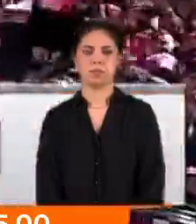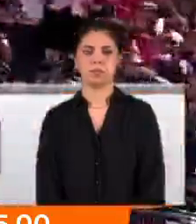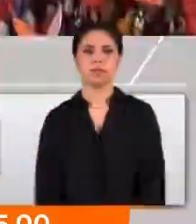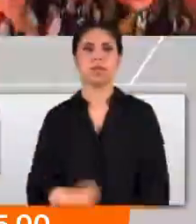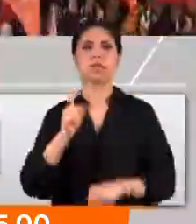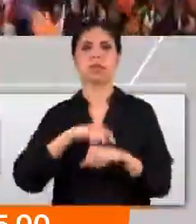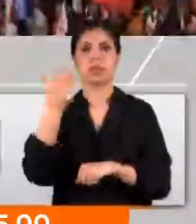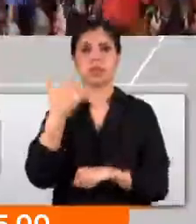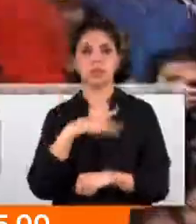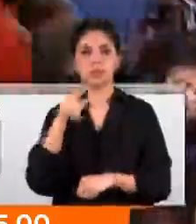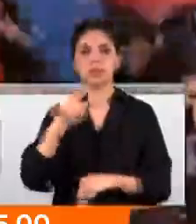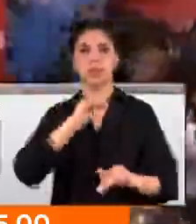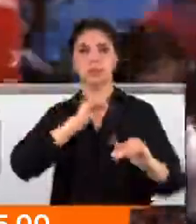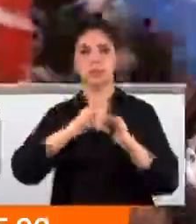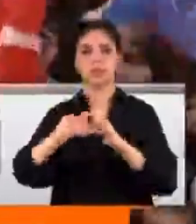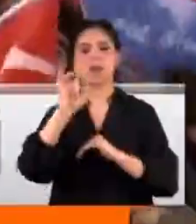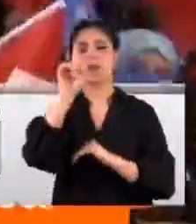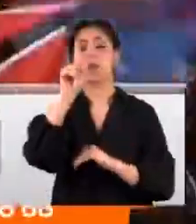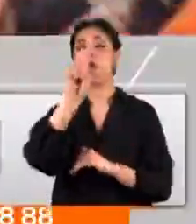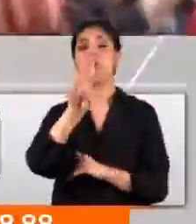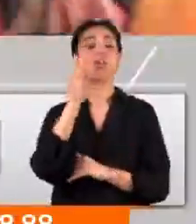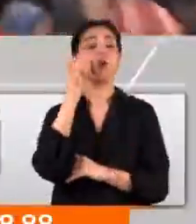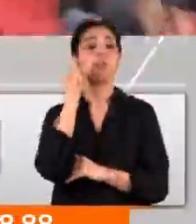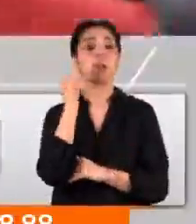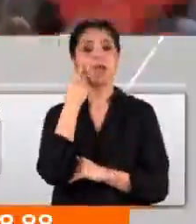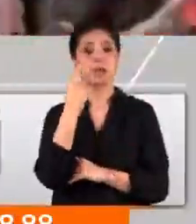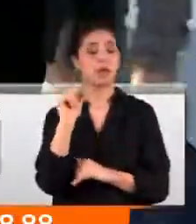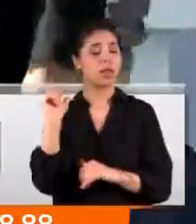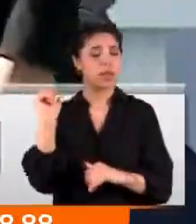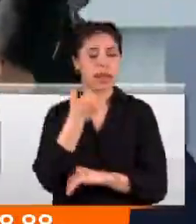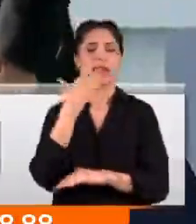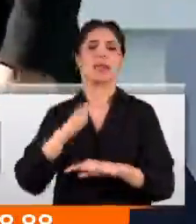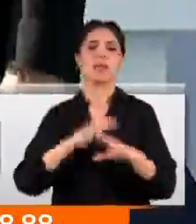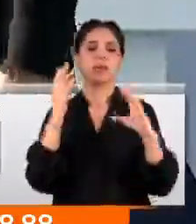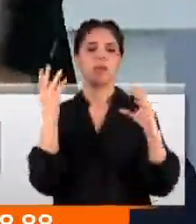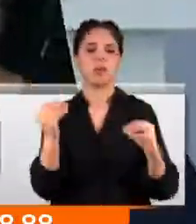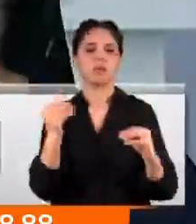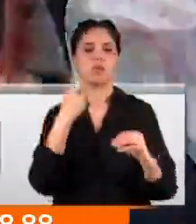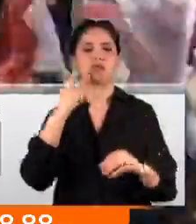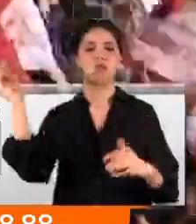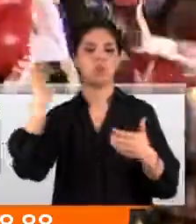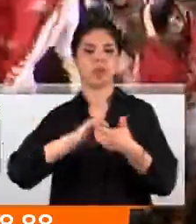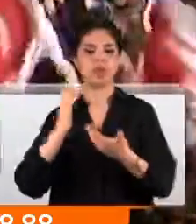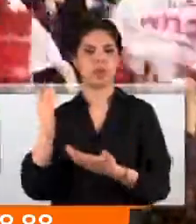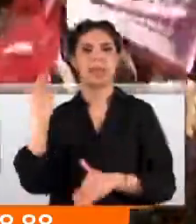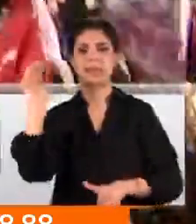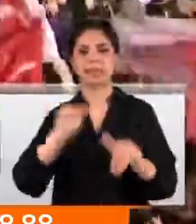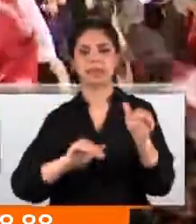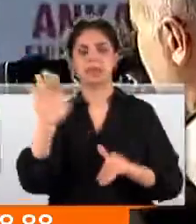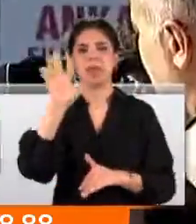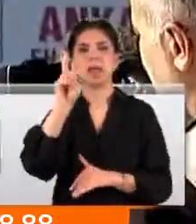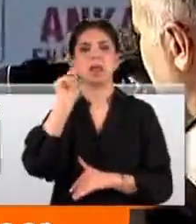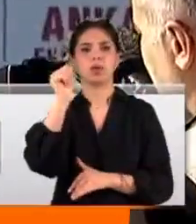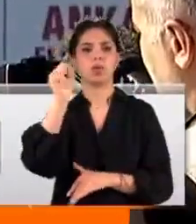Vakit geliyor. Bu millet 14 Mayıs'ta gereğini yapacaktır. İşte Cumhur İttifakı. Seçimlere 52